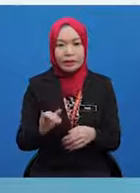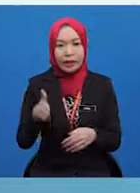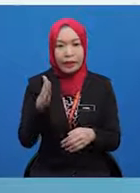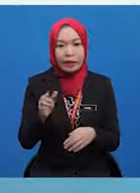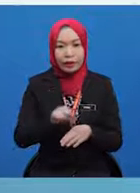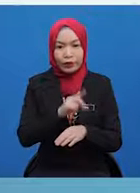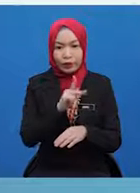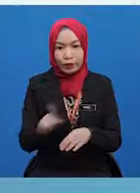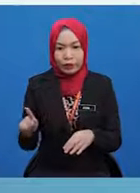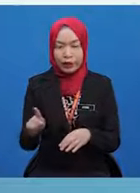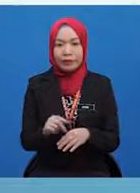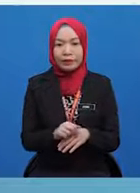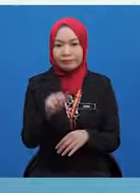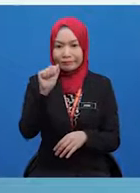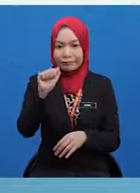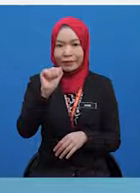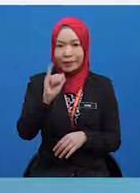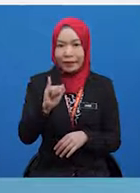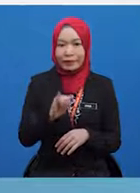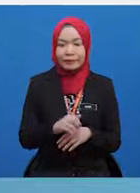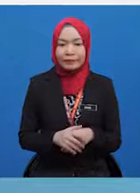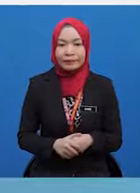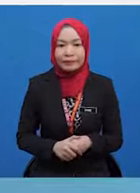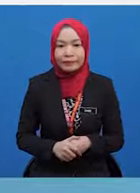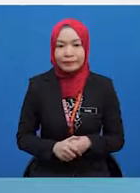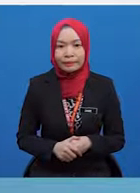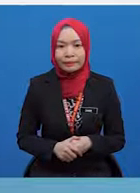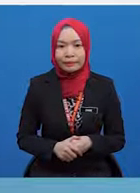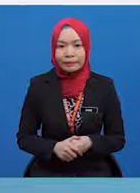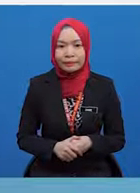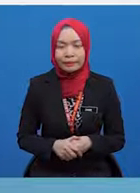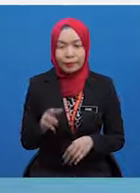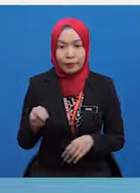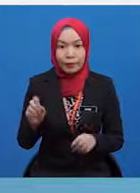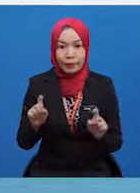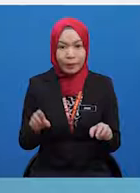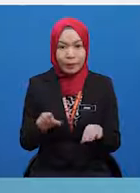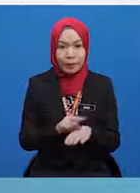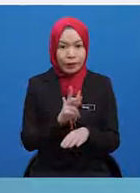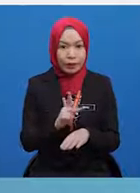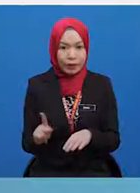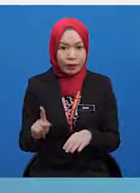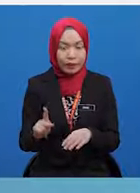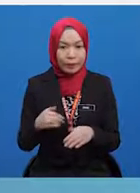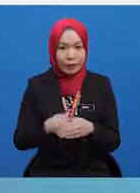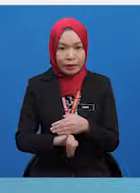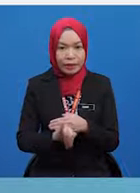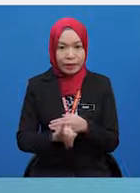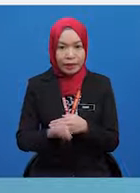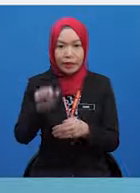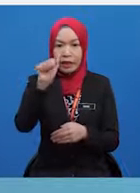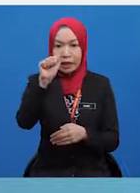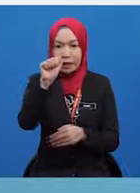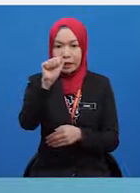digunakan. Dalam tugasan ini, murid perlu menggunakan perisian